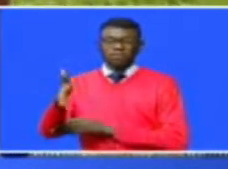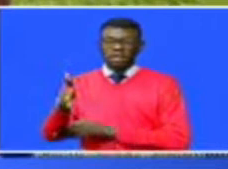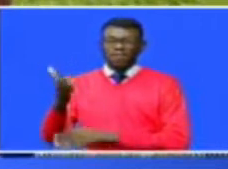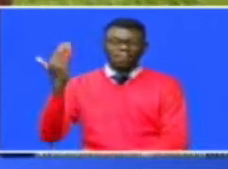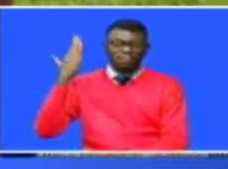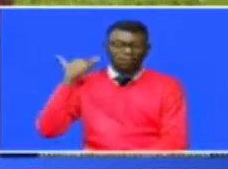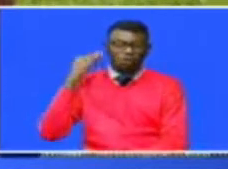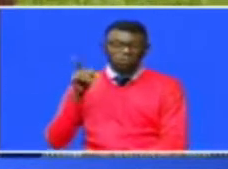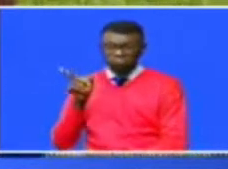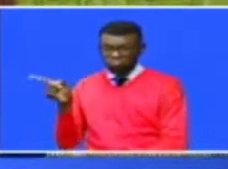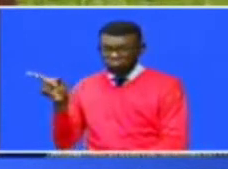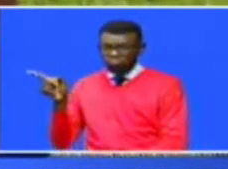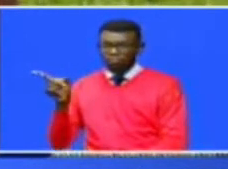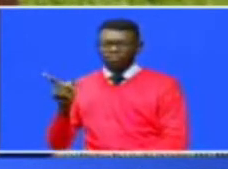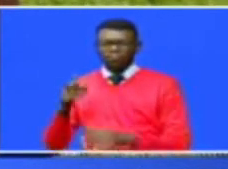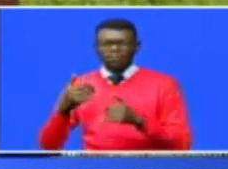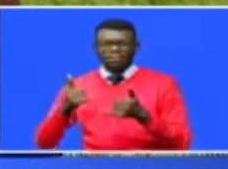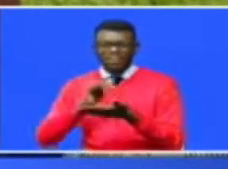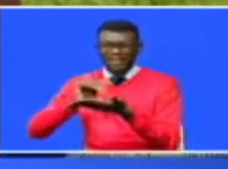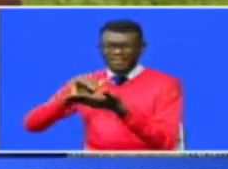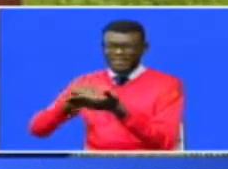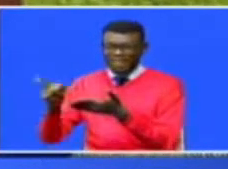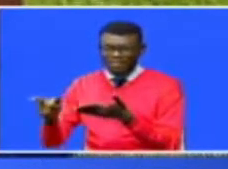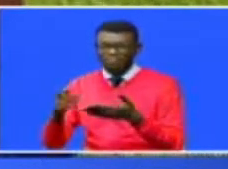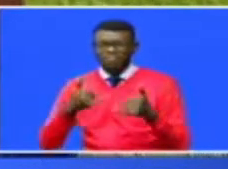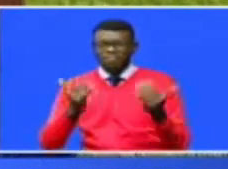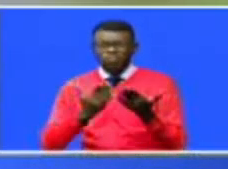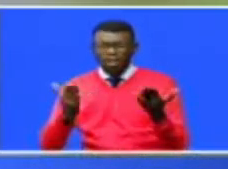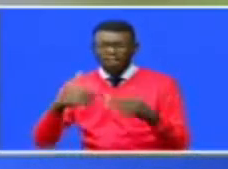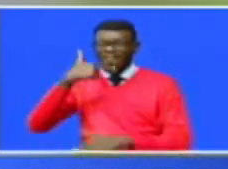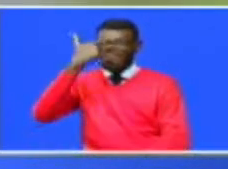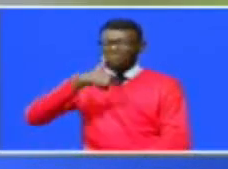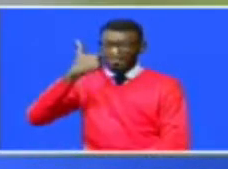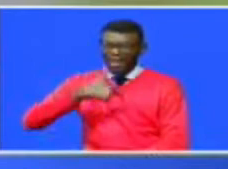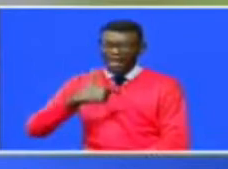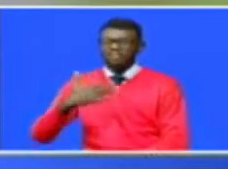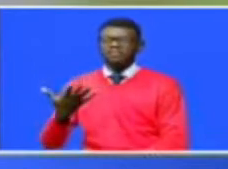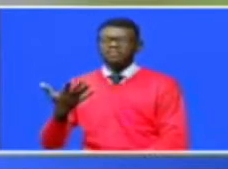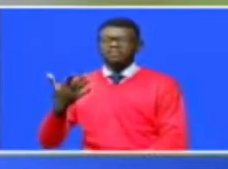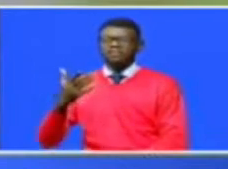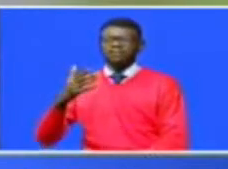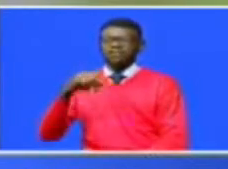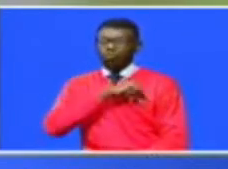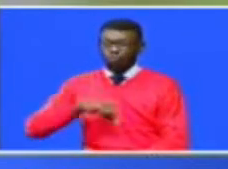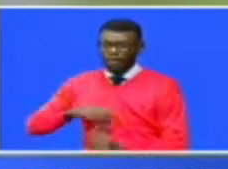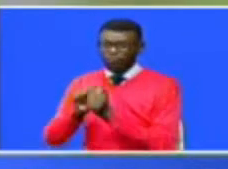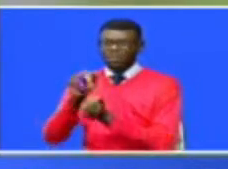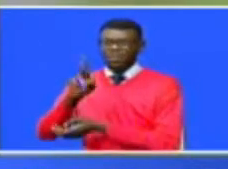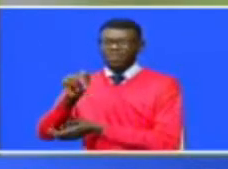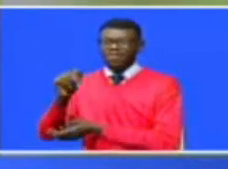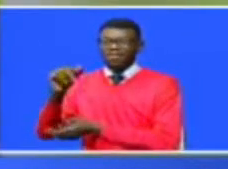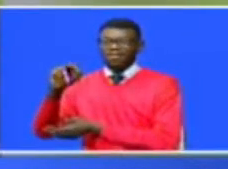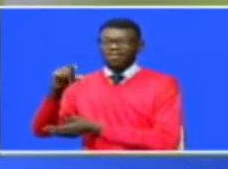Awali mchezaji huyo wakati aligaragaza soka katika timu ya Thika Queens na Thika Rangers kabla ya kuungana na timu